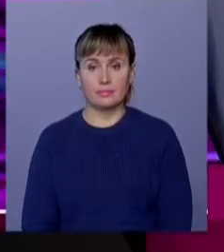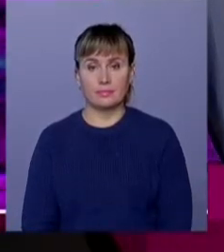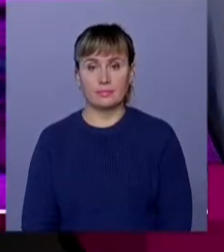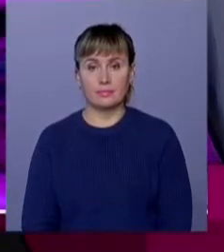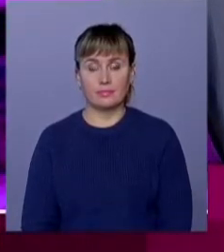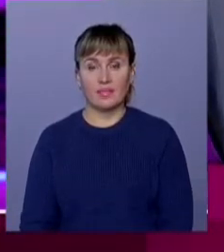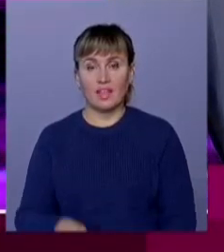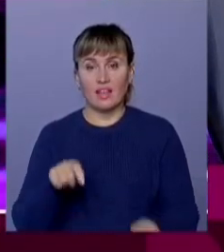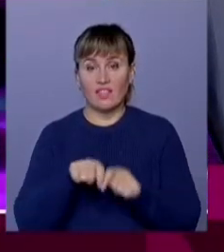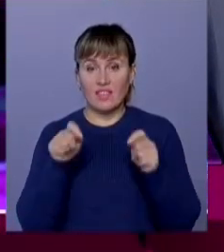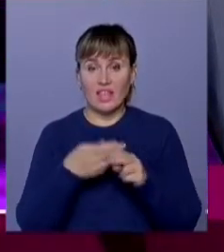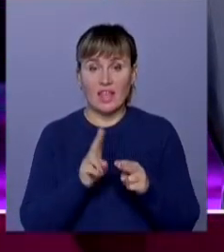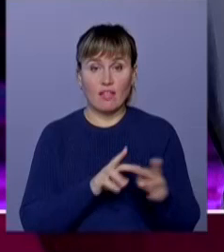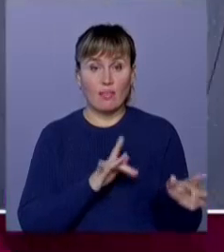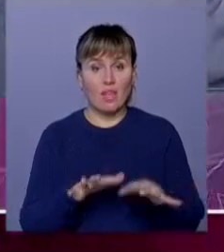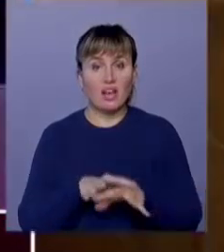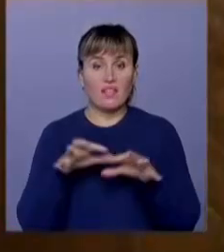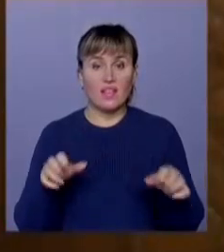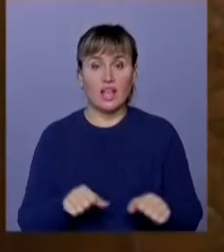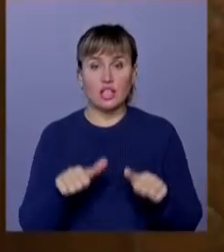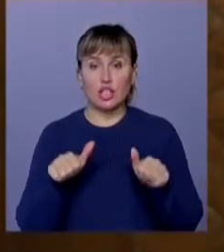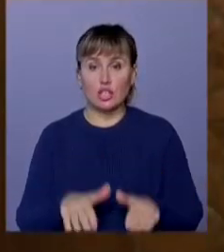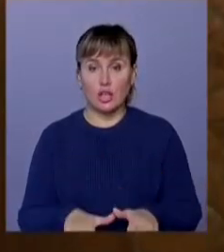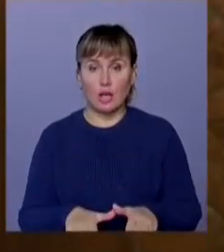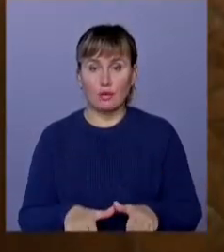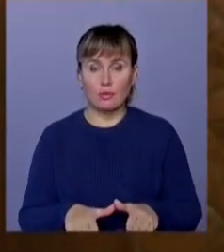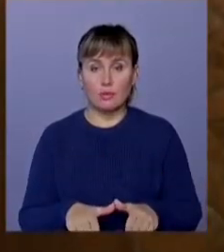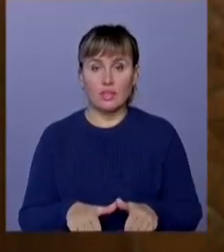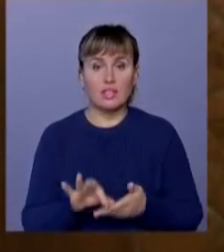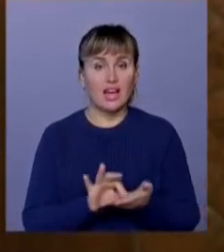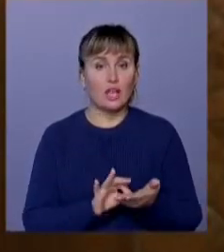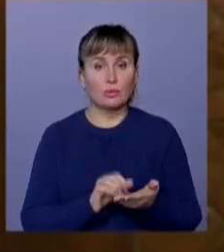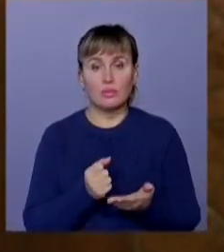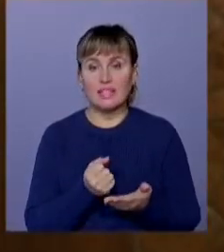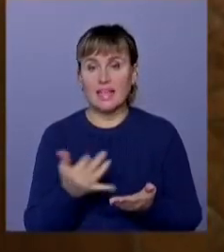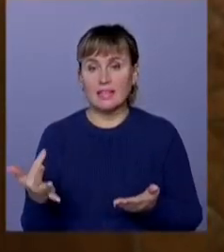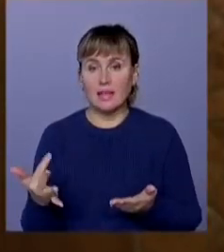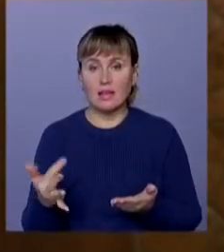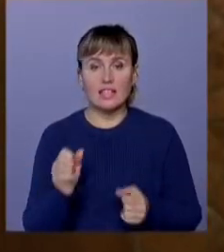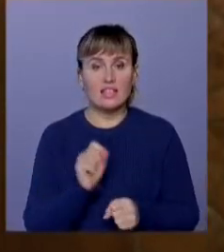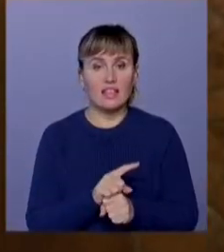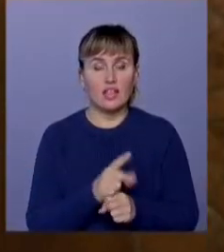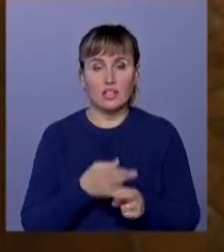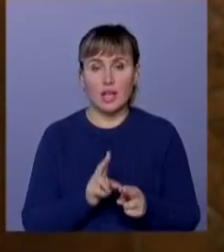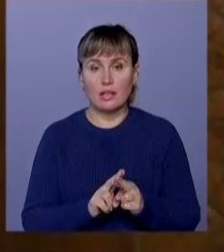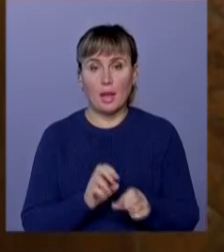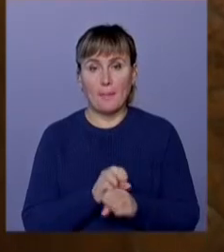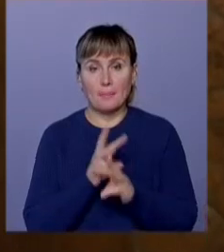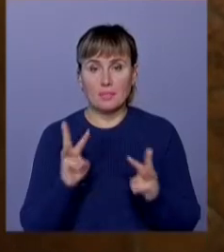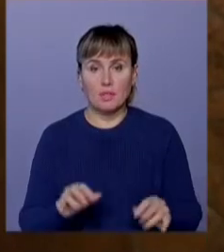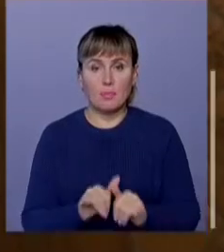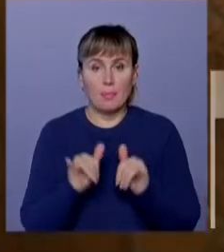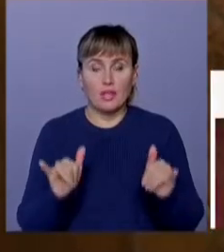Ну, введением этой меры, я думаю, власти решают сразу несколько задач. Это обеспечивает